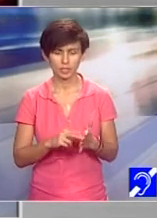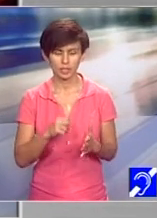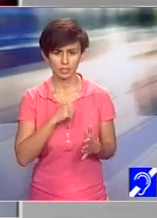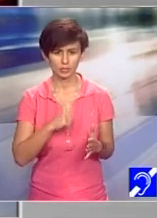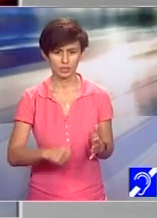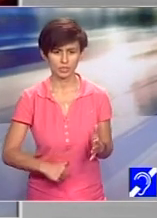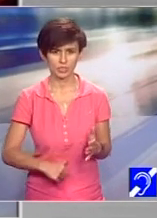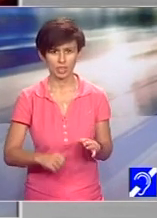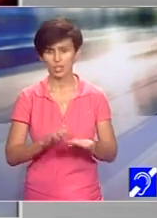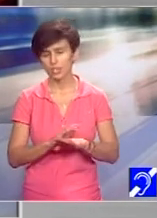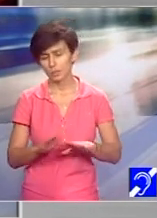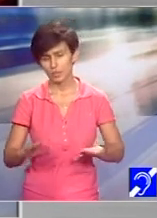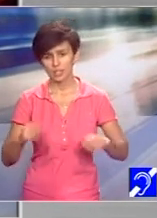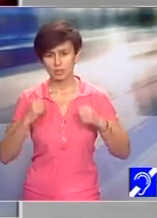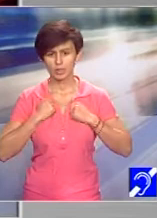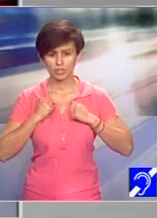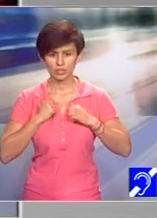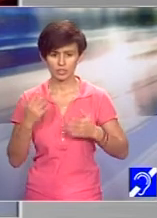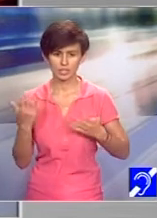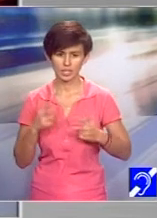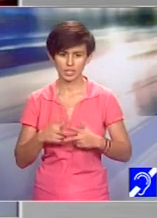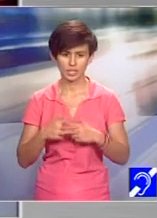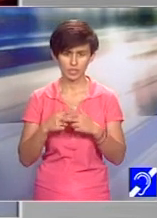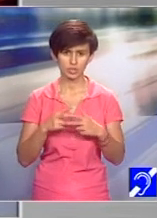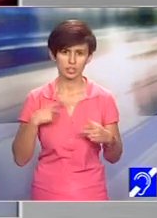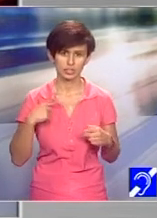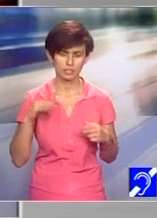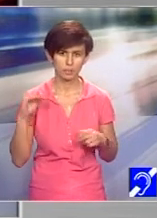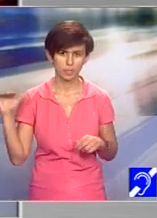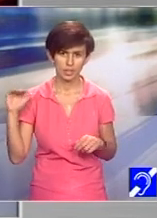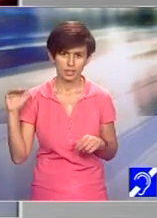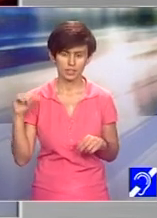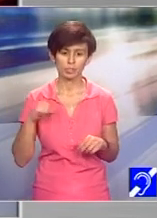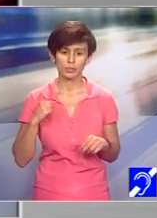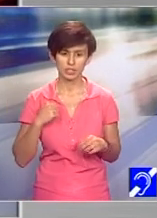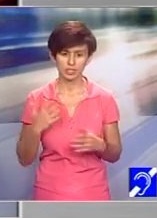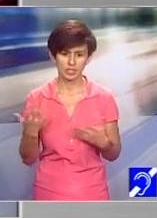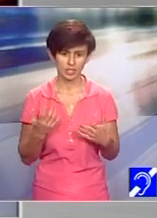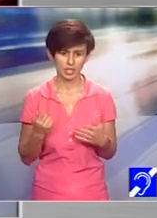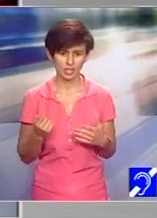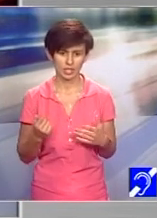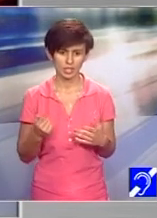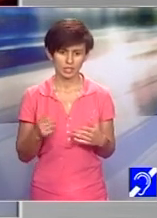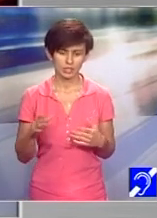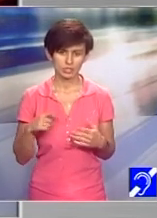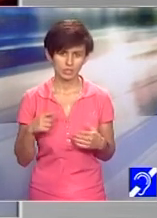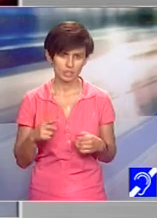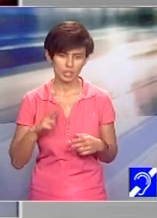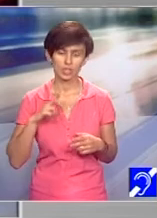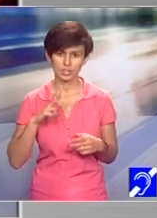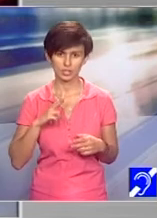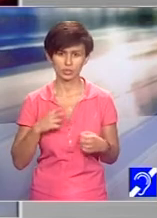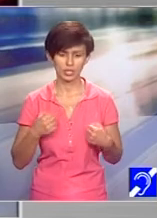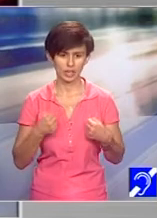și le mulțumim. Sunt copii tineri care vin, se supun riscurilor ca și noi la accidente, dar au început